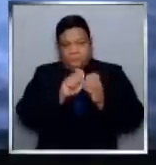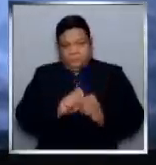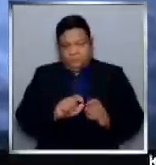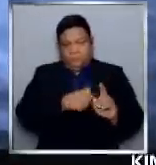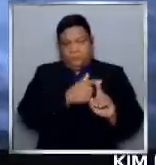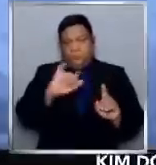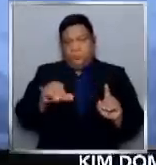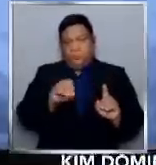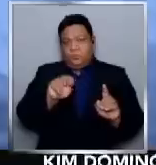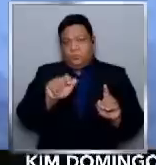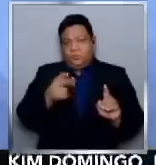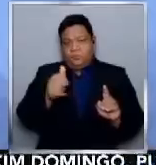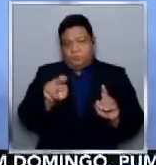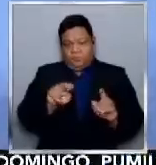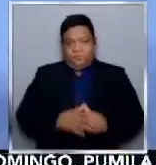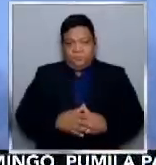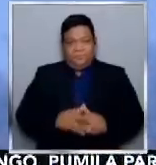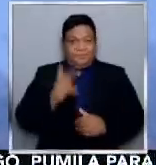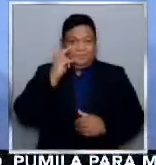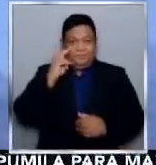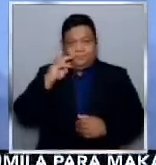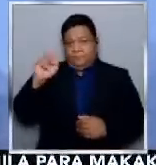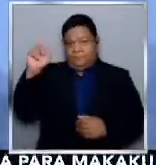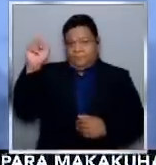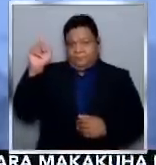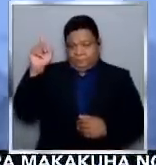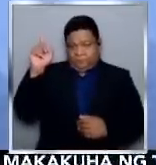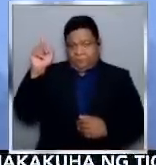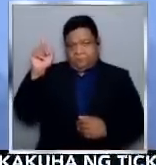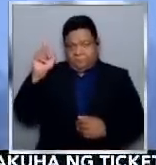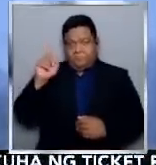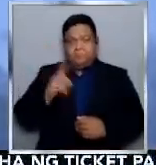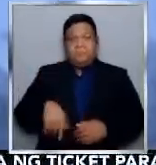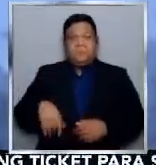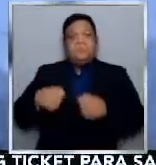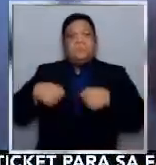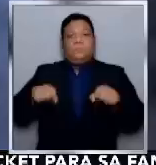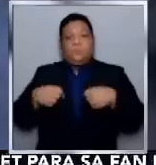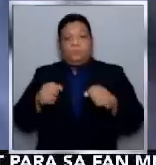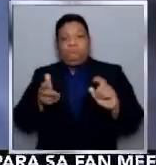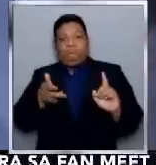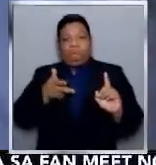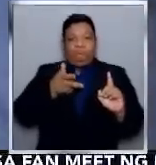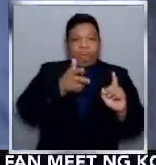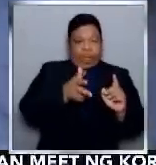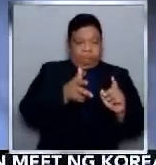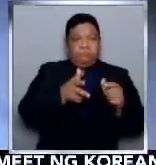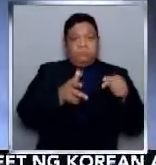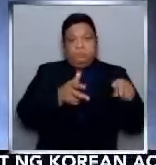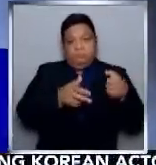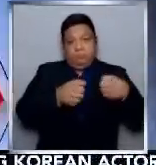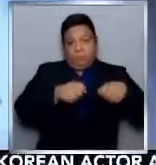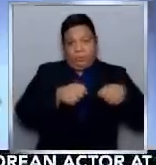kaliwang bahagi ng inyong screen. Maaaninag ang malapitang pagbaril ng isang nakamotorsiklo sa kapwa nito nakamotorsiklo sa kanto ng tramo